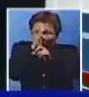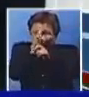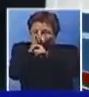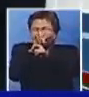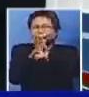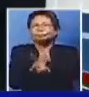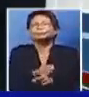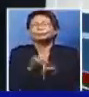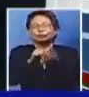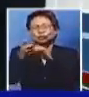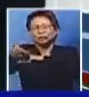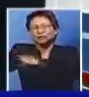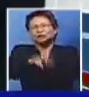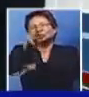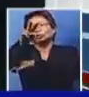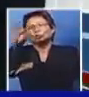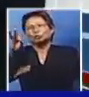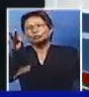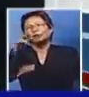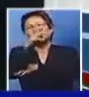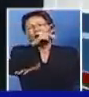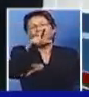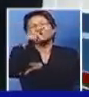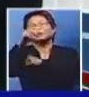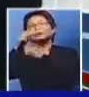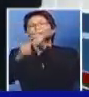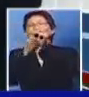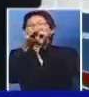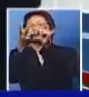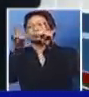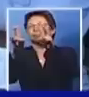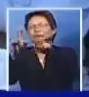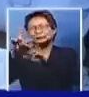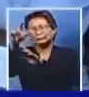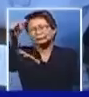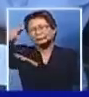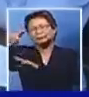Temasya Sukan C-29 KL 2017 nanti.